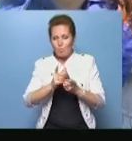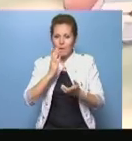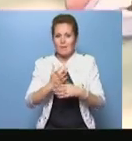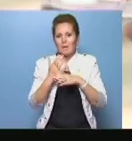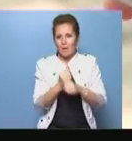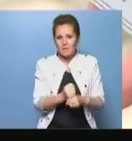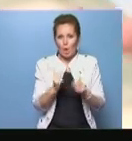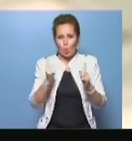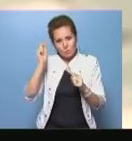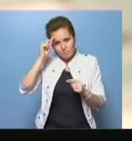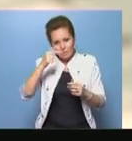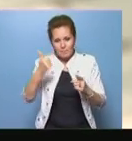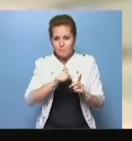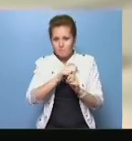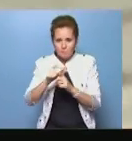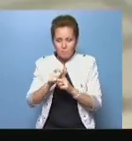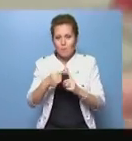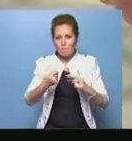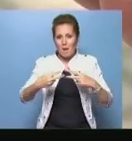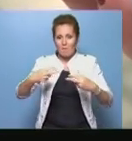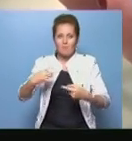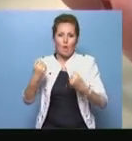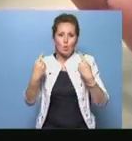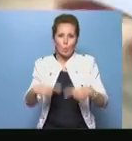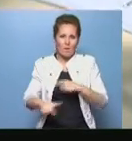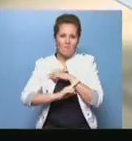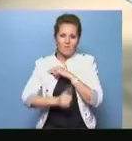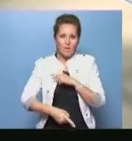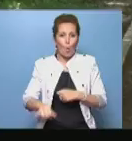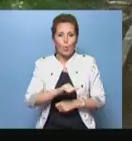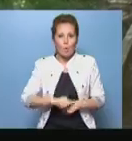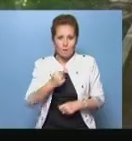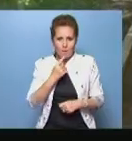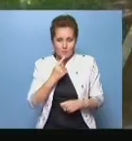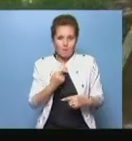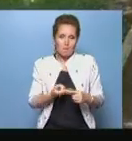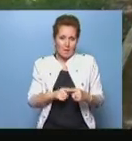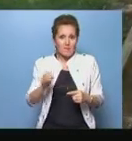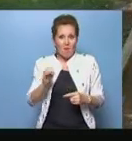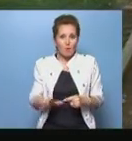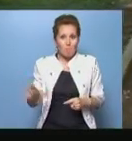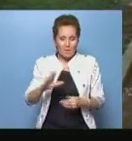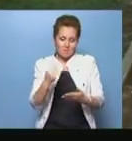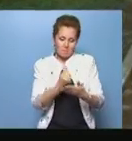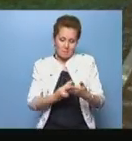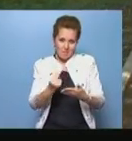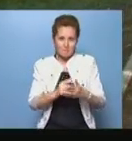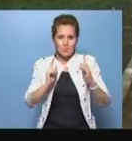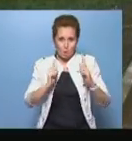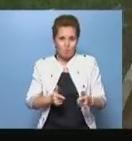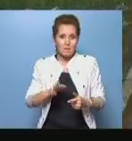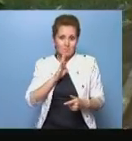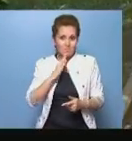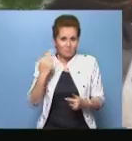уже переведены на другие финно-угорские языки, поэтому в рисунках нет национального колорита. С европейским дизайном согласна Наталья